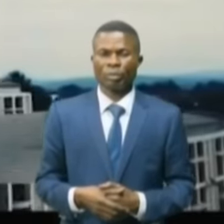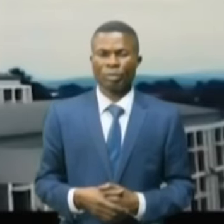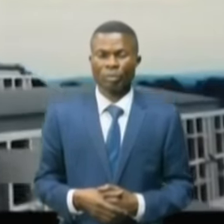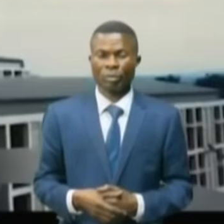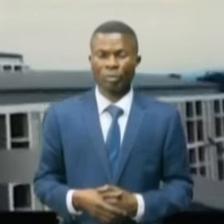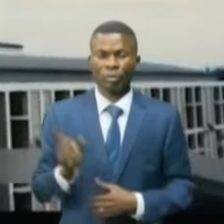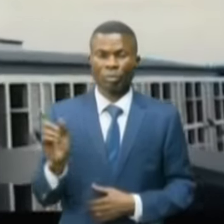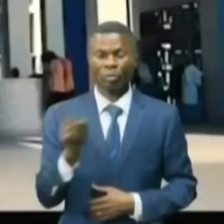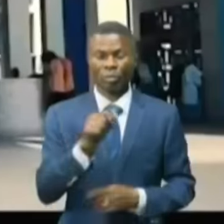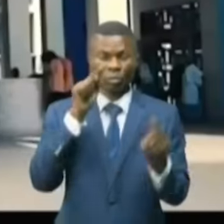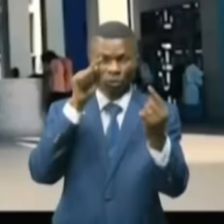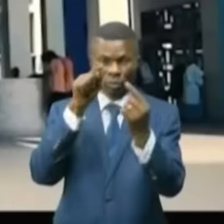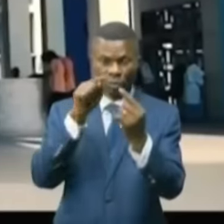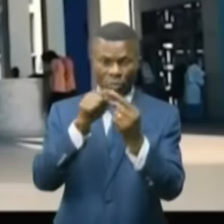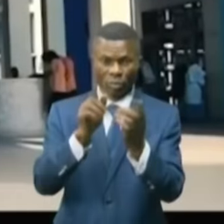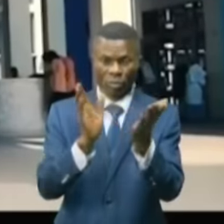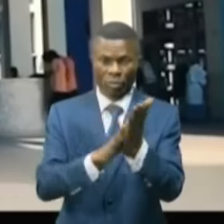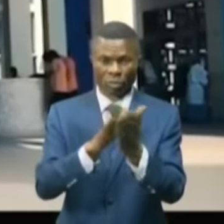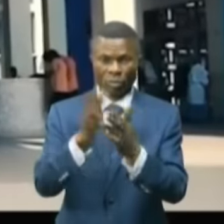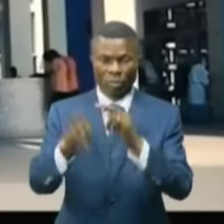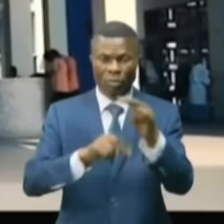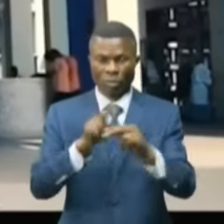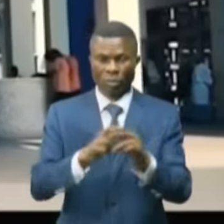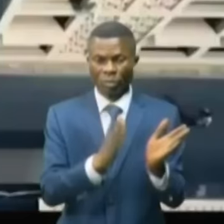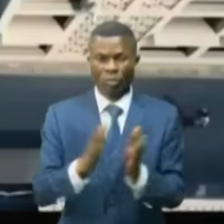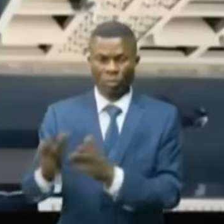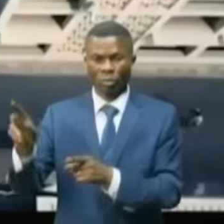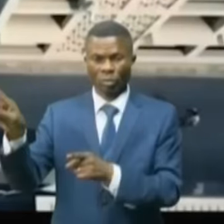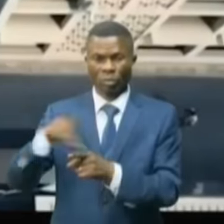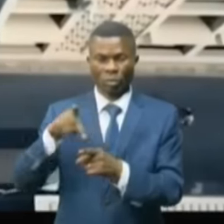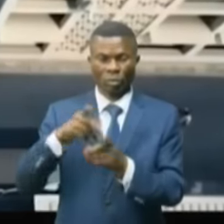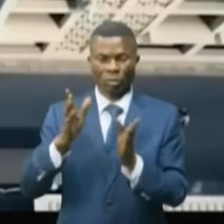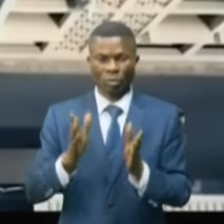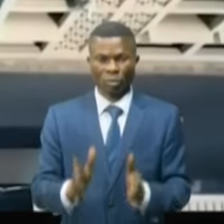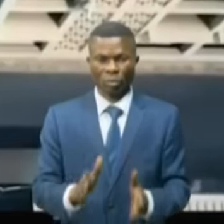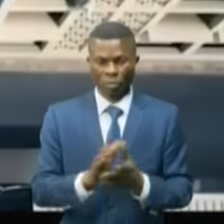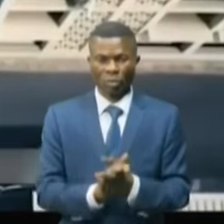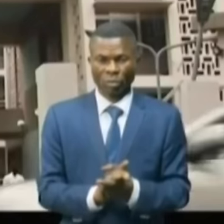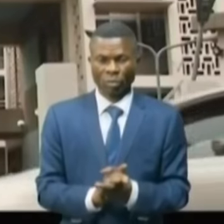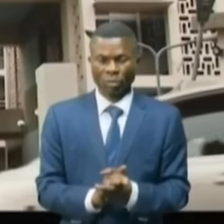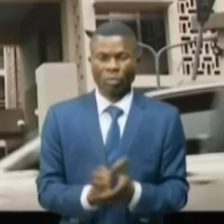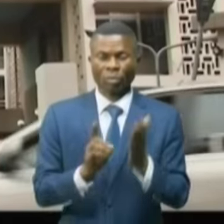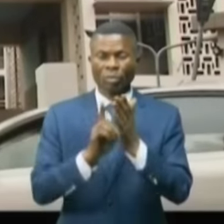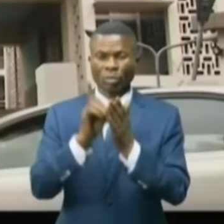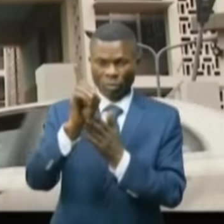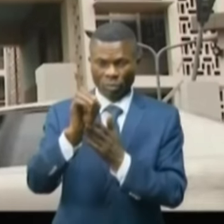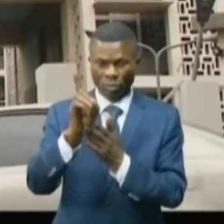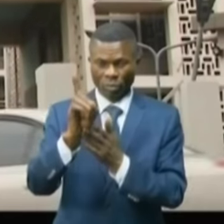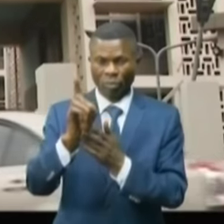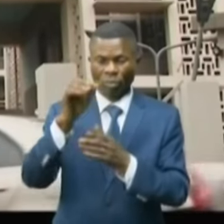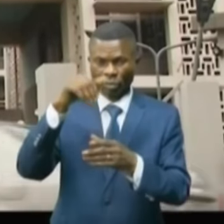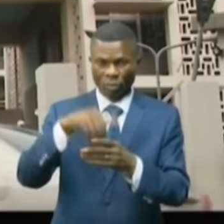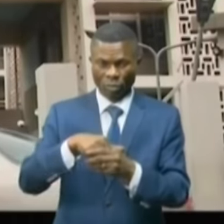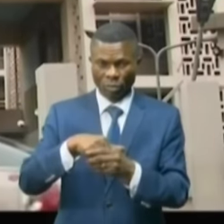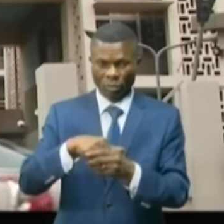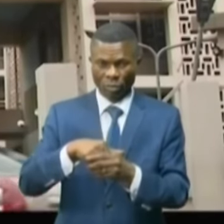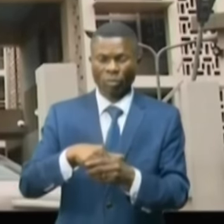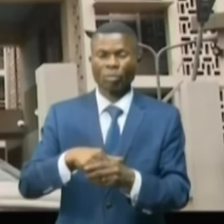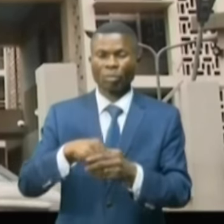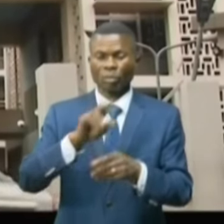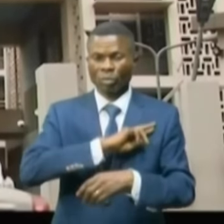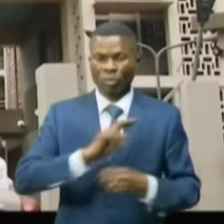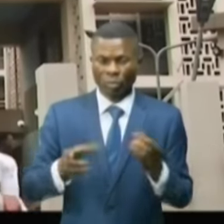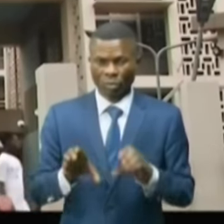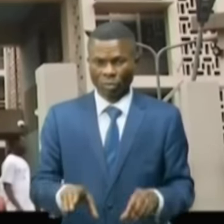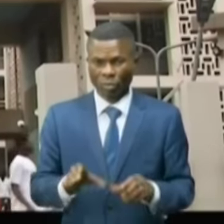Parmi les objectifs de l'Institut National de Préparation Professionnelle, il y a le développement dans le capital humain en RDC,